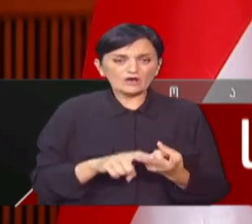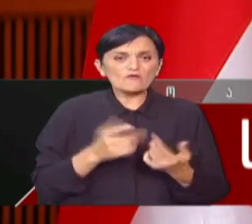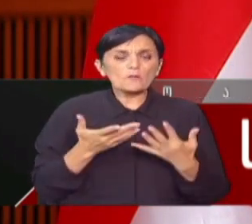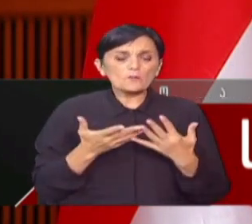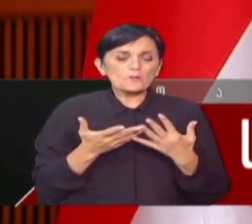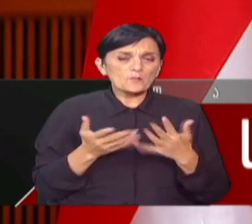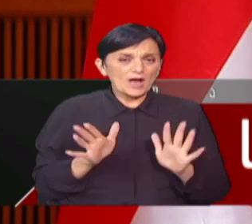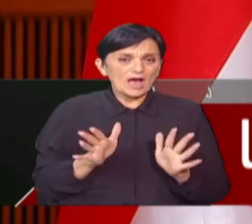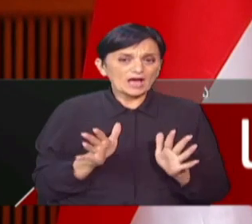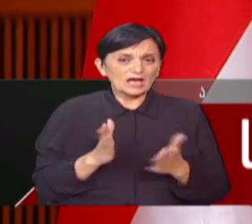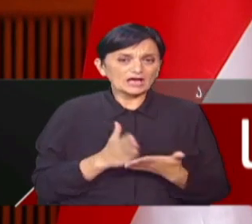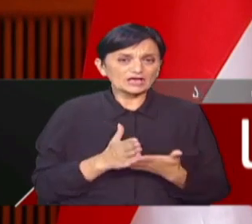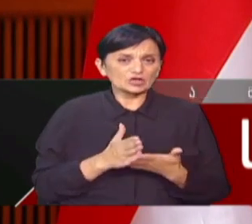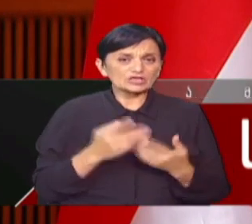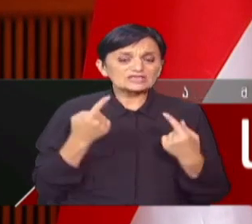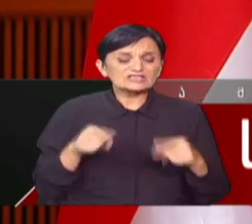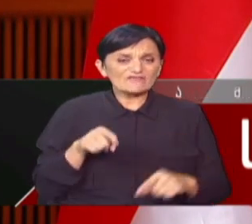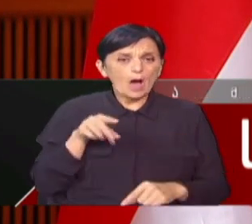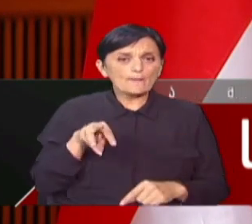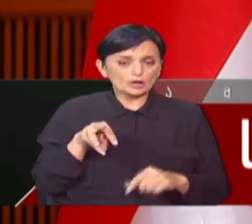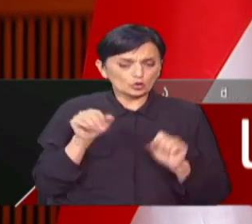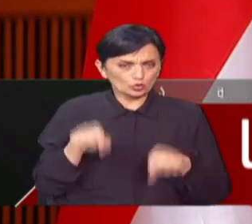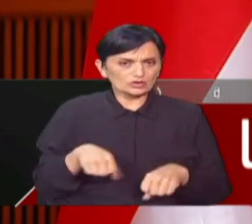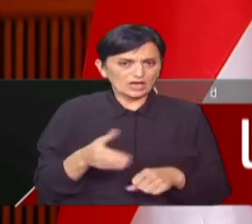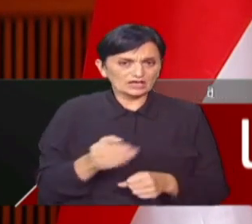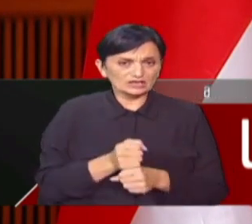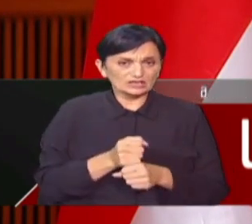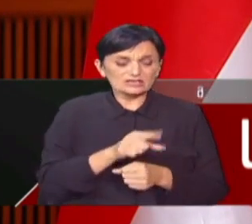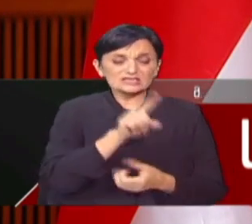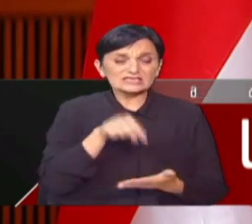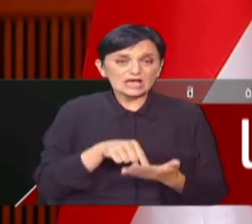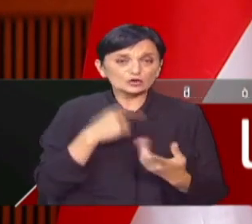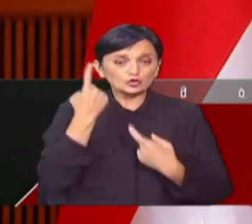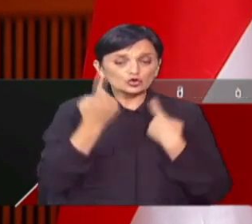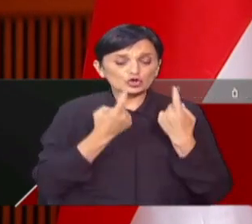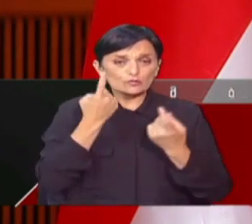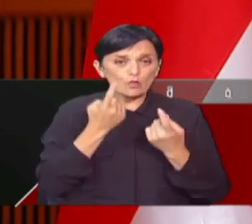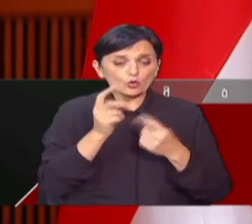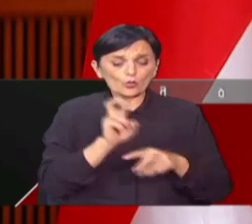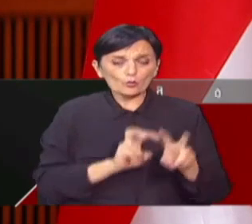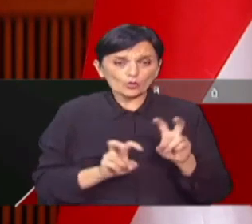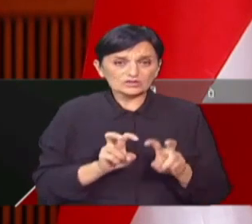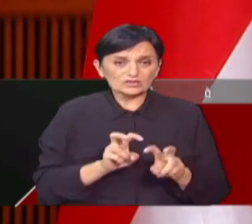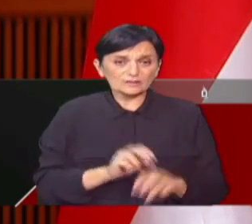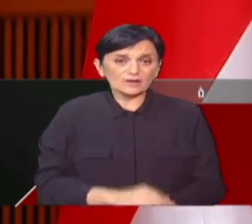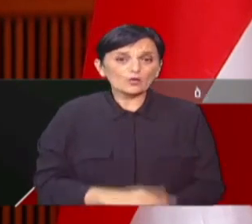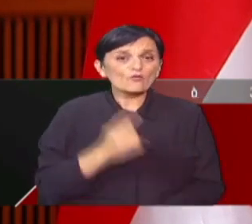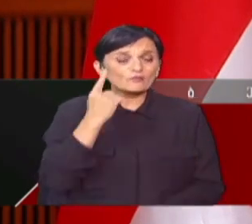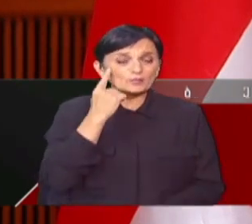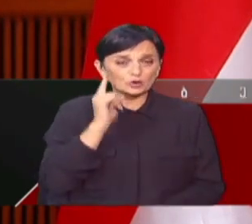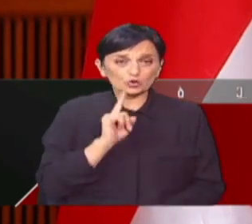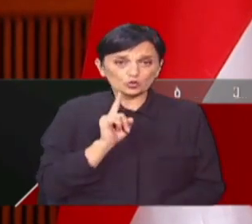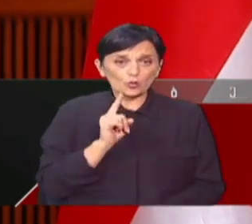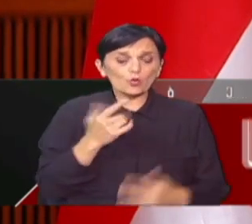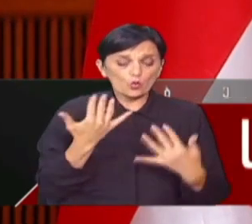მეტად სხვა მეთოდებითაც შეიძლება, რა თქმა უნდა, ამ საკითხებზე ინფორმაციის მოძიება და ვფიქრობ, რომ